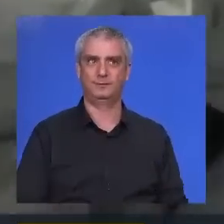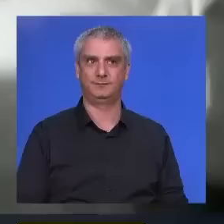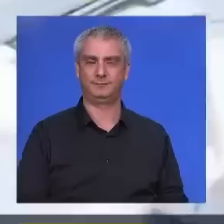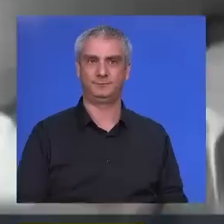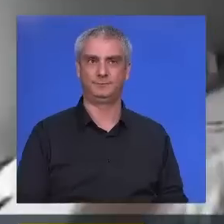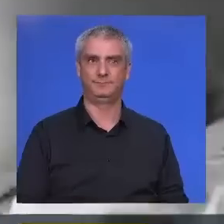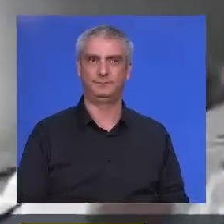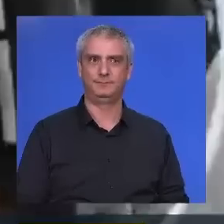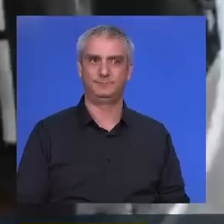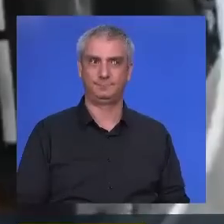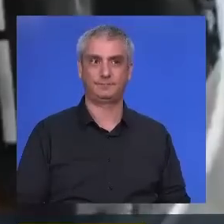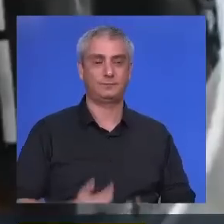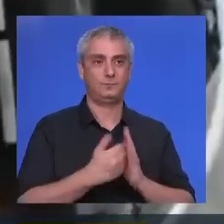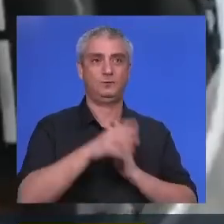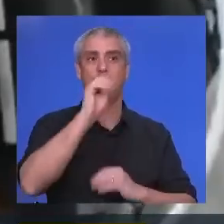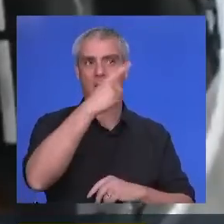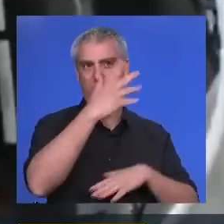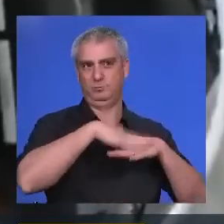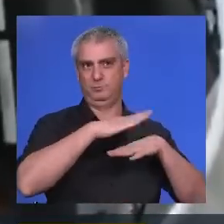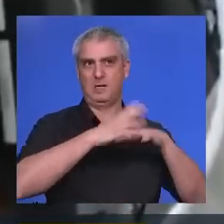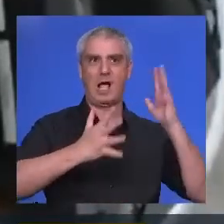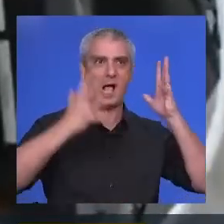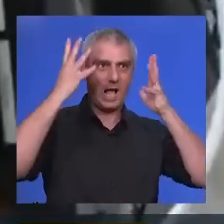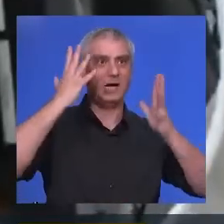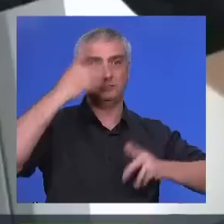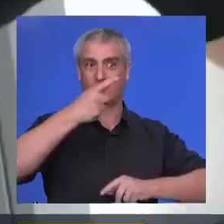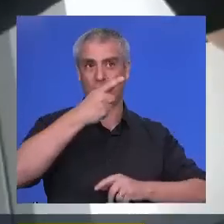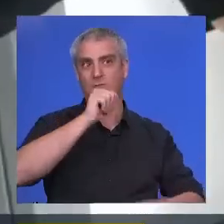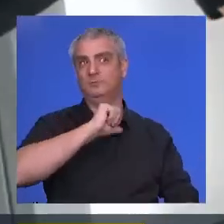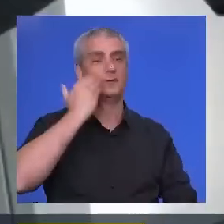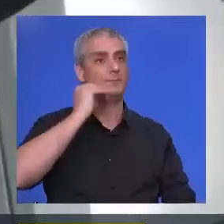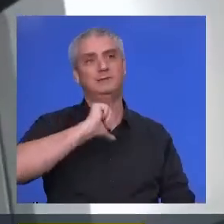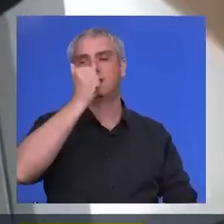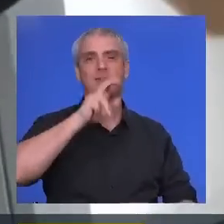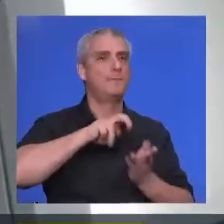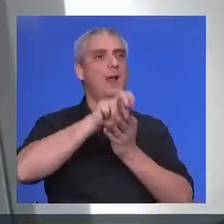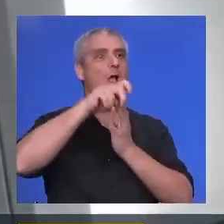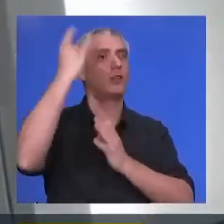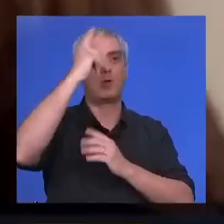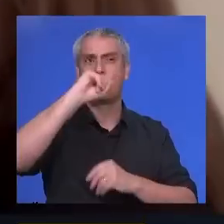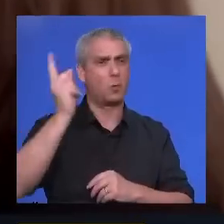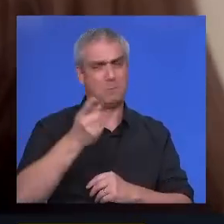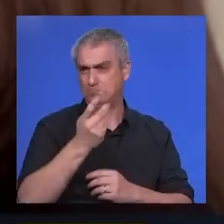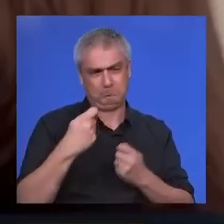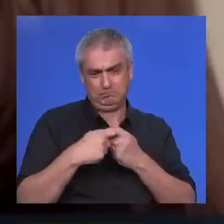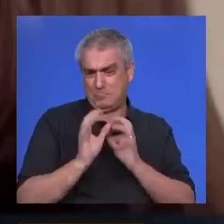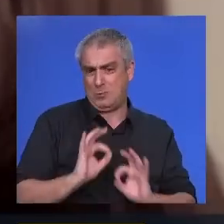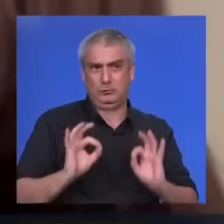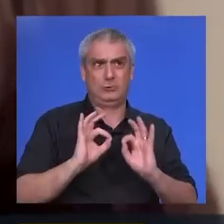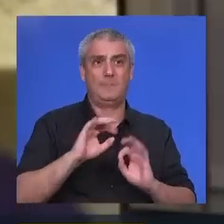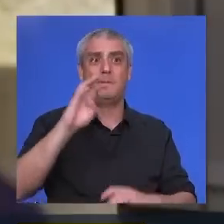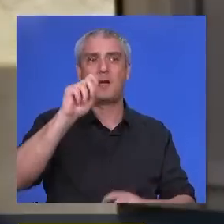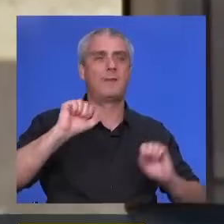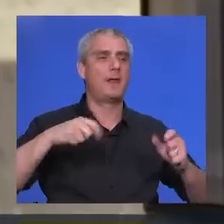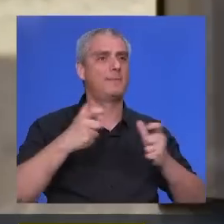למעט מייקל שהוא אסטרונאוט מקצועי, סיאן אמריקני בהליכות חלל, כל השאר בכלל לא מהתחום. מרק בעלים של חברת פיננסים,